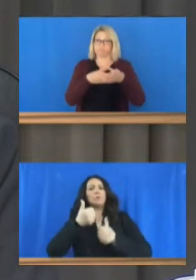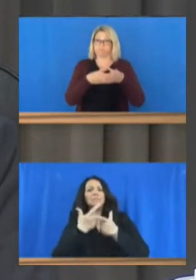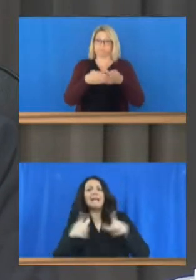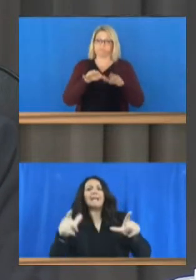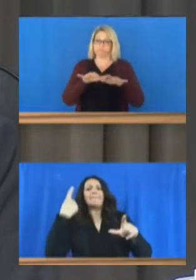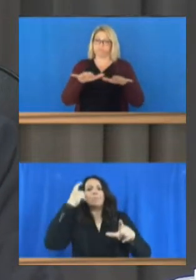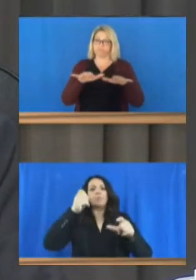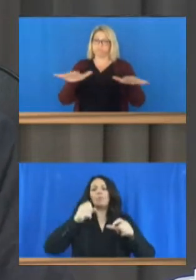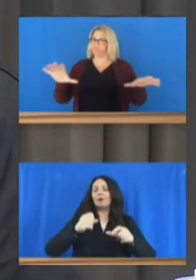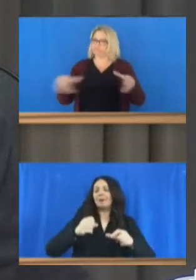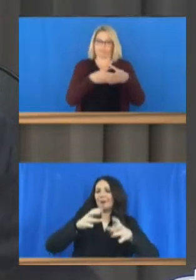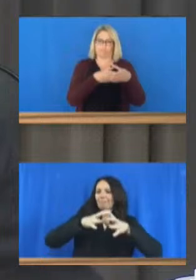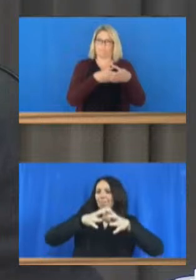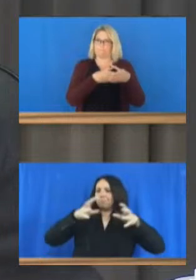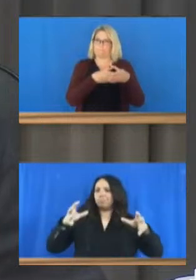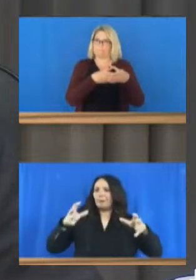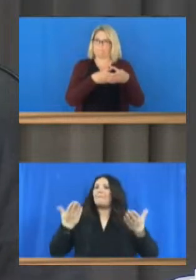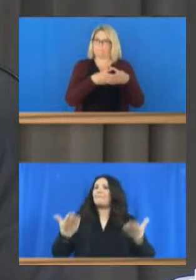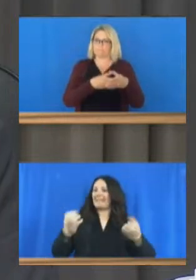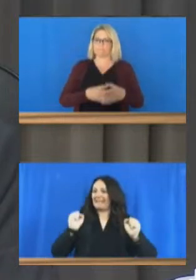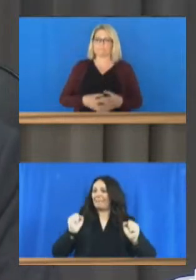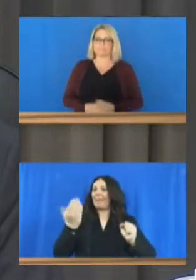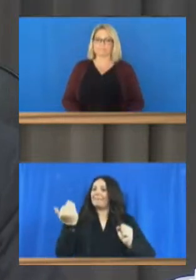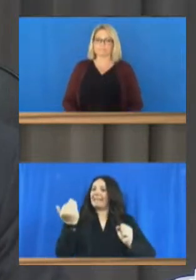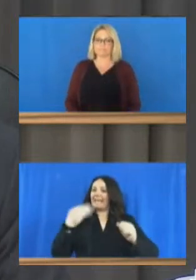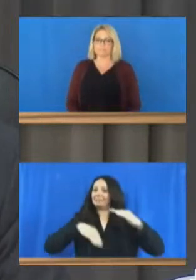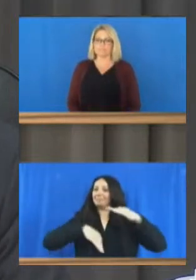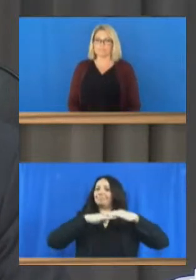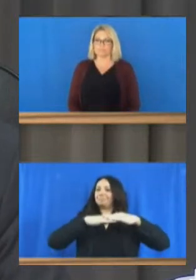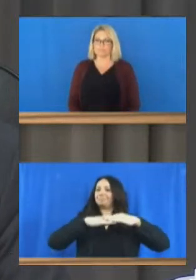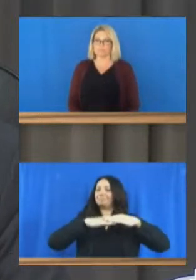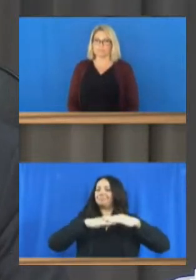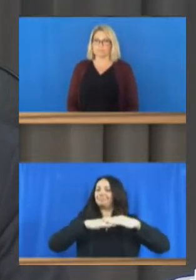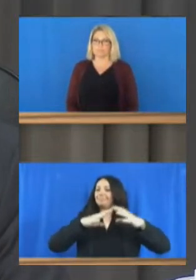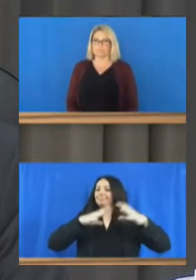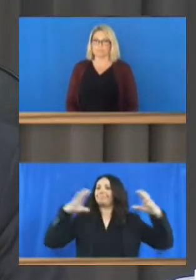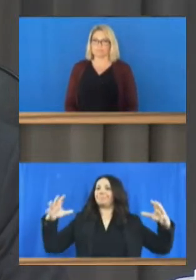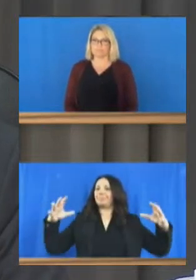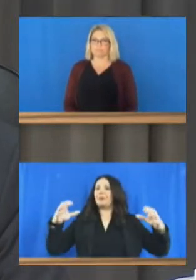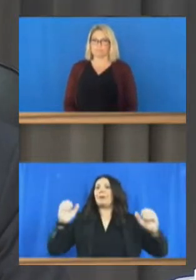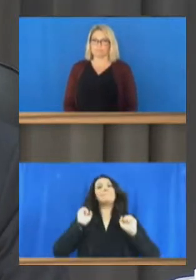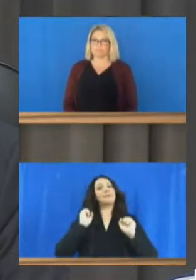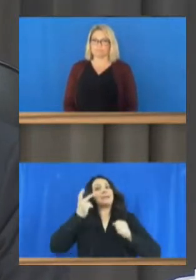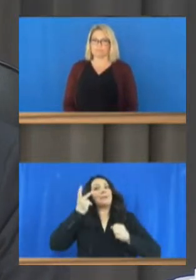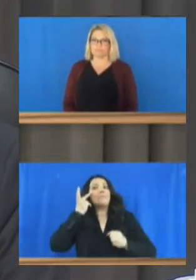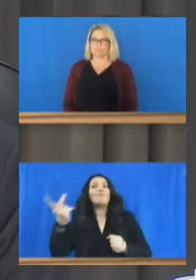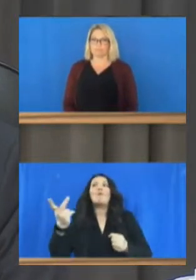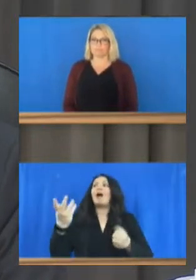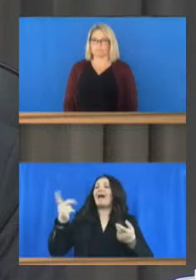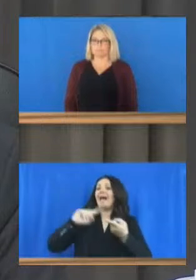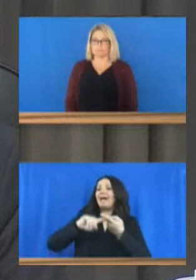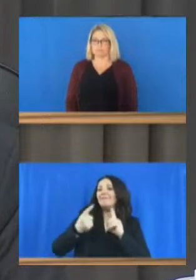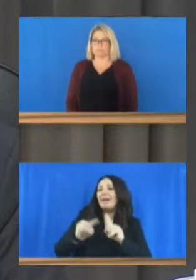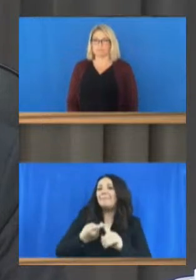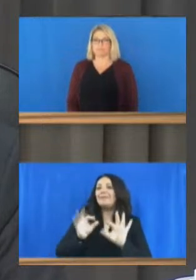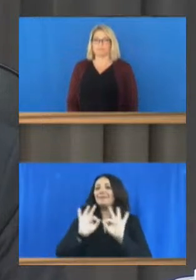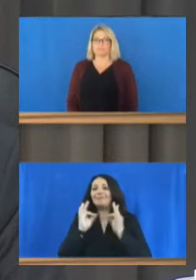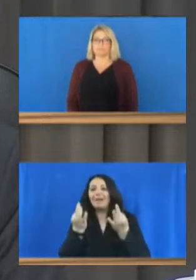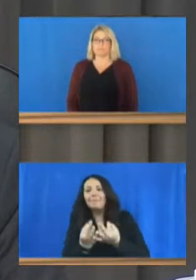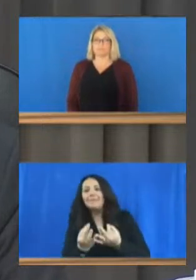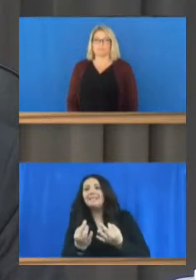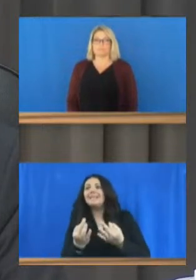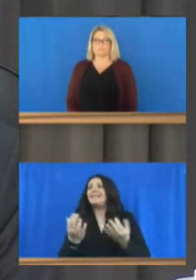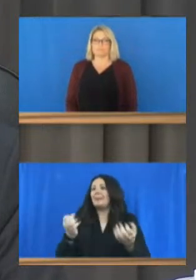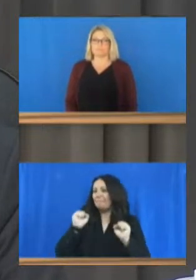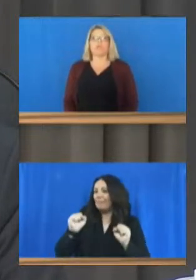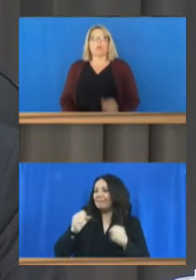Nouveau-Brunswick si nous ne faisons pas attention. Nous devons continuer à faire ce qu'il faut pour nous garder nous-mêmes, nos